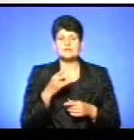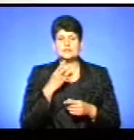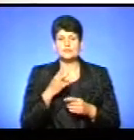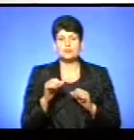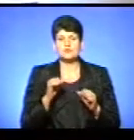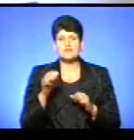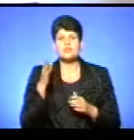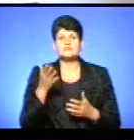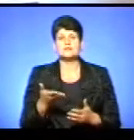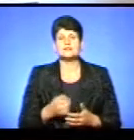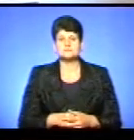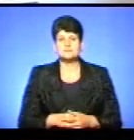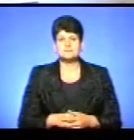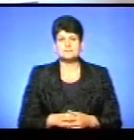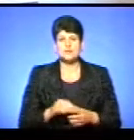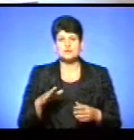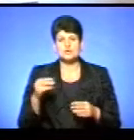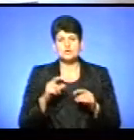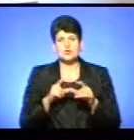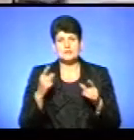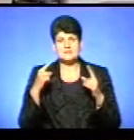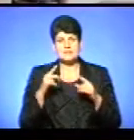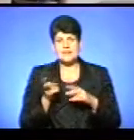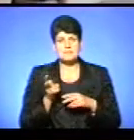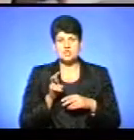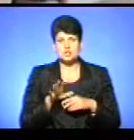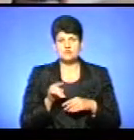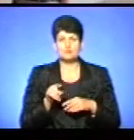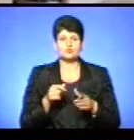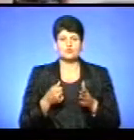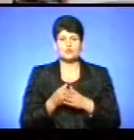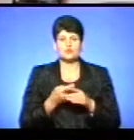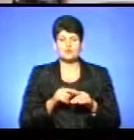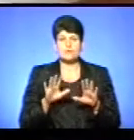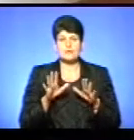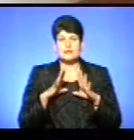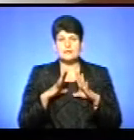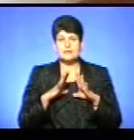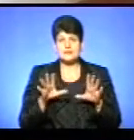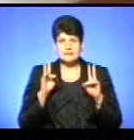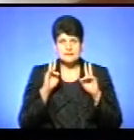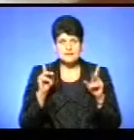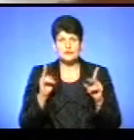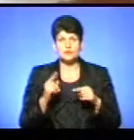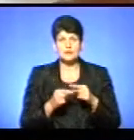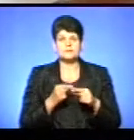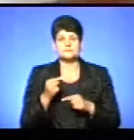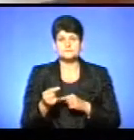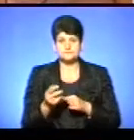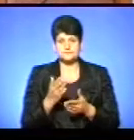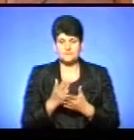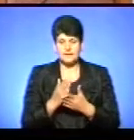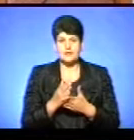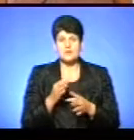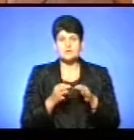управління освіти. Сторона школи мистецтв на слухання не прийшла, тому що до цього моменту було невідомо, хто є її правонаступником. Через це